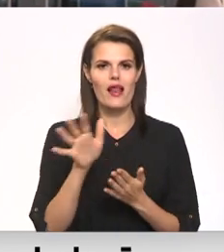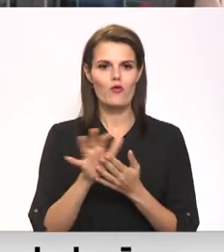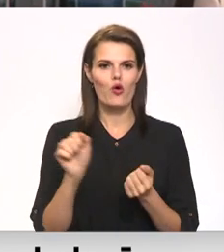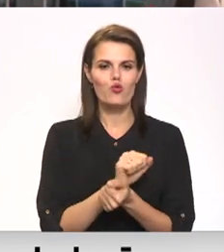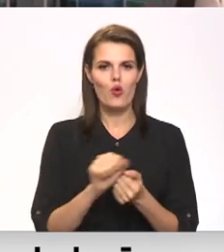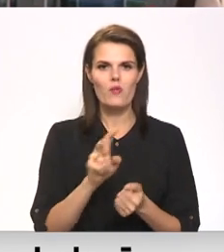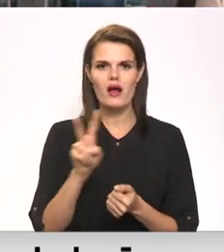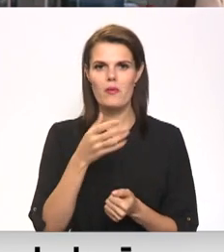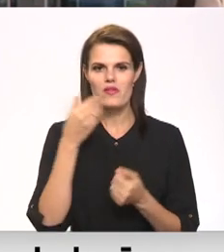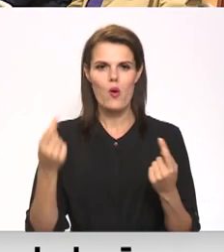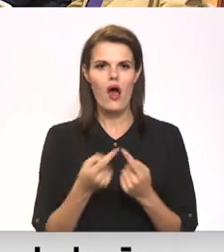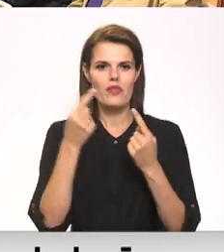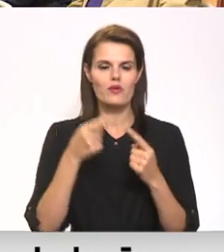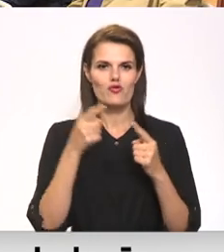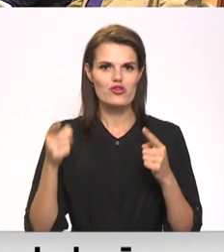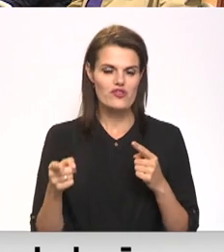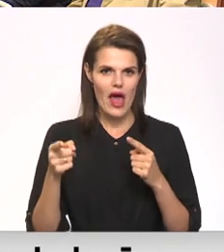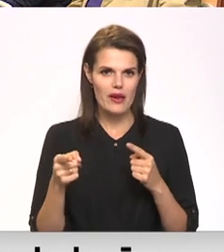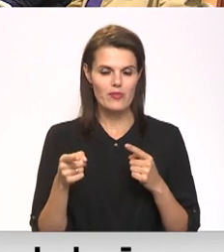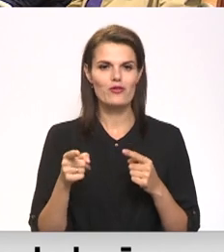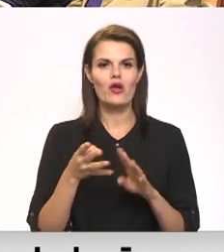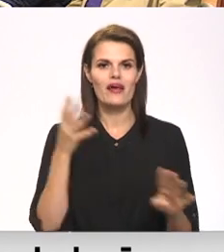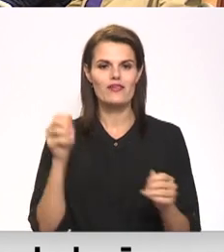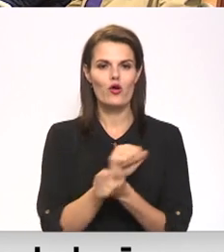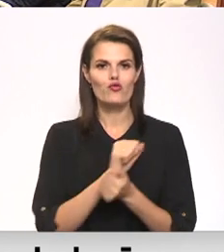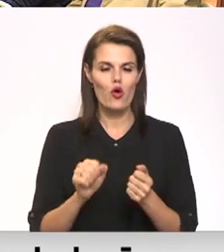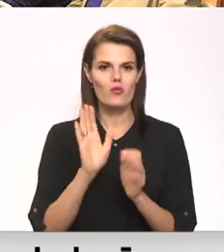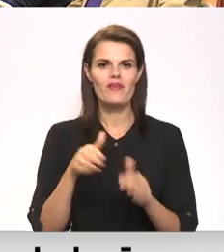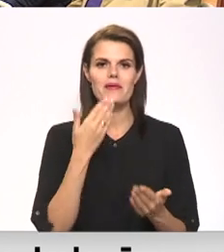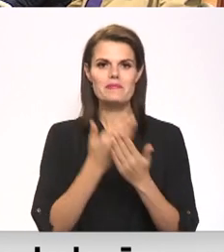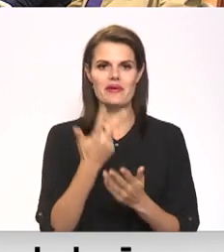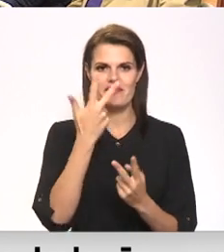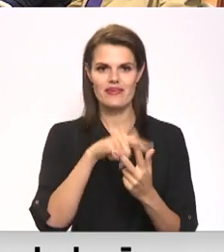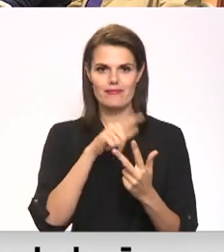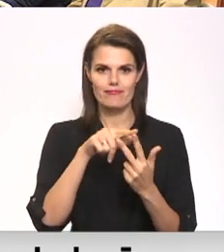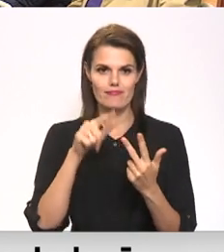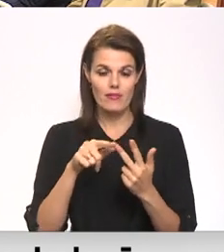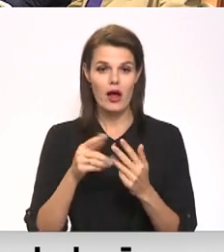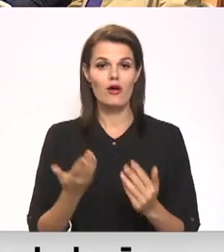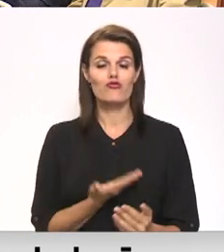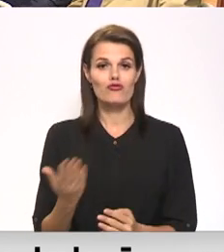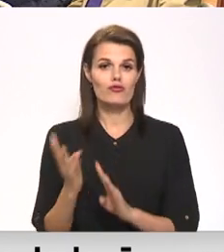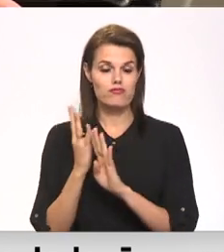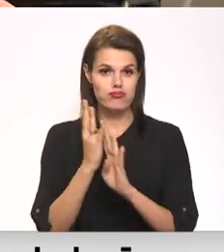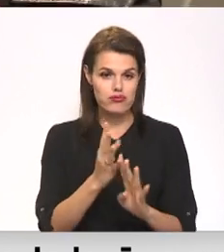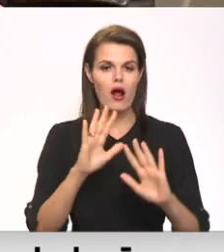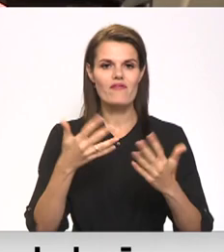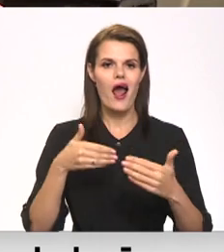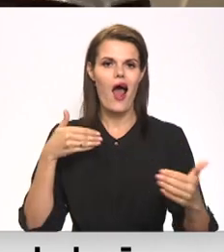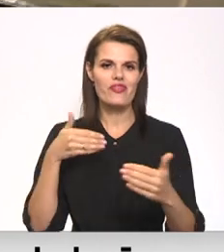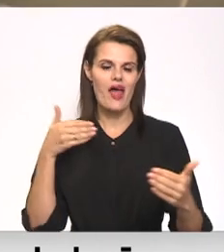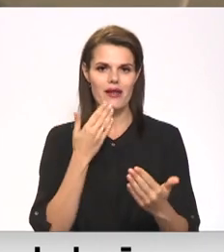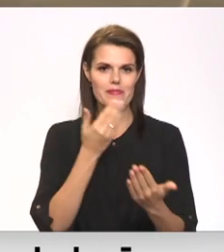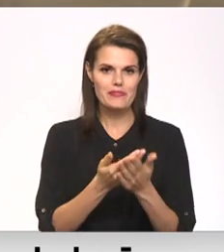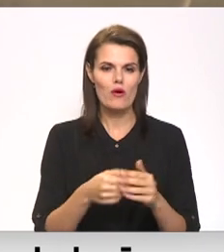ar nederīgu termiņu. Rindā pēc dokumentiem var iestāties trijos veidos – stāvēt dzīvajā rindā vai pieteikties rindai attālināti, un